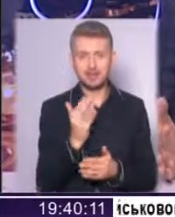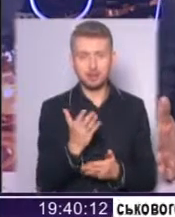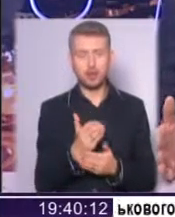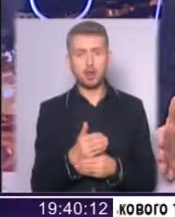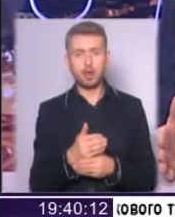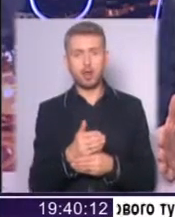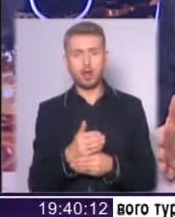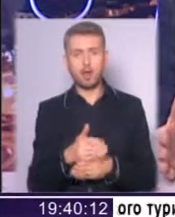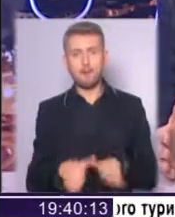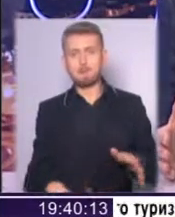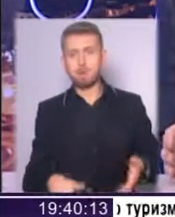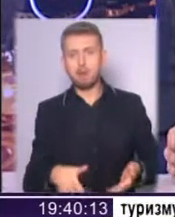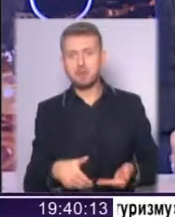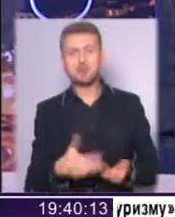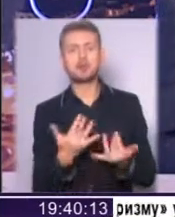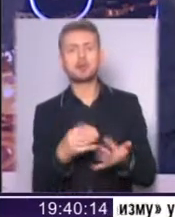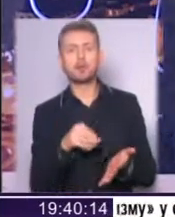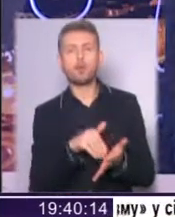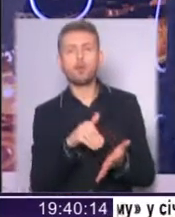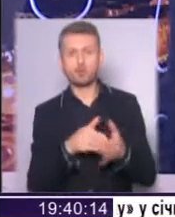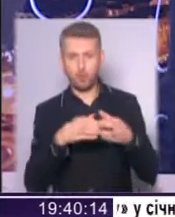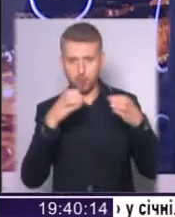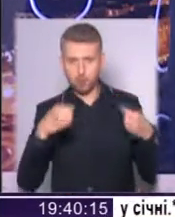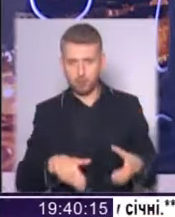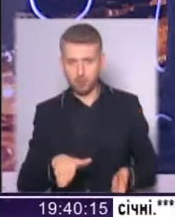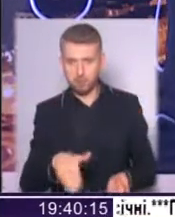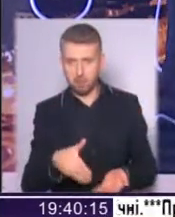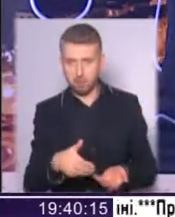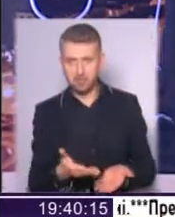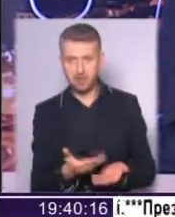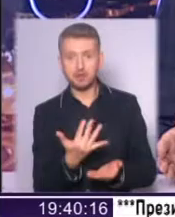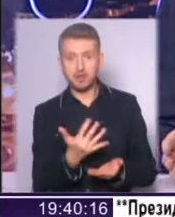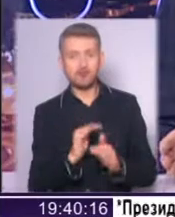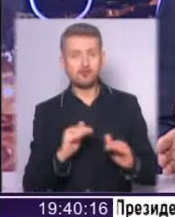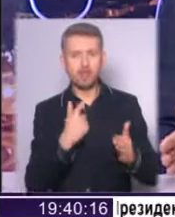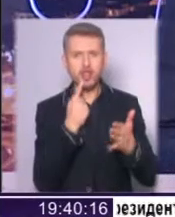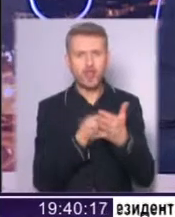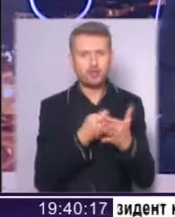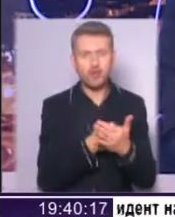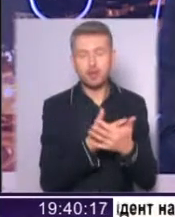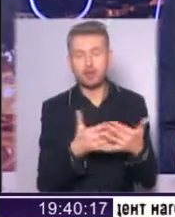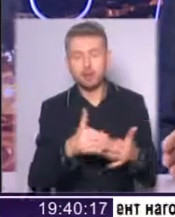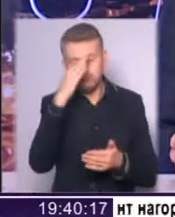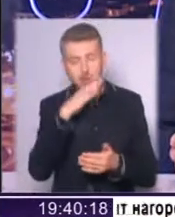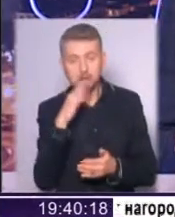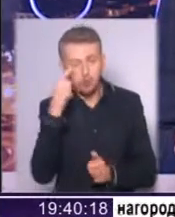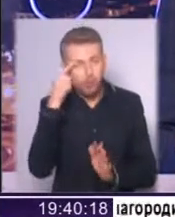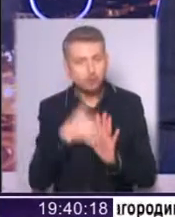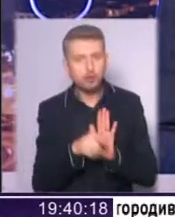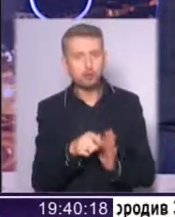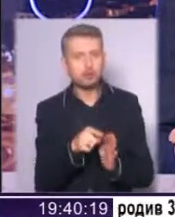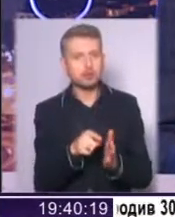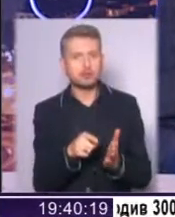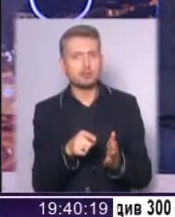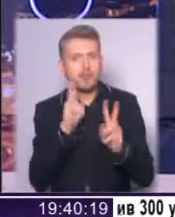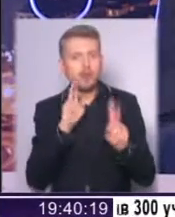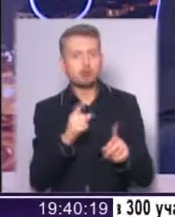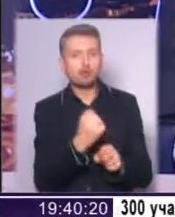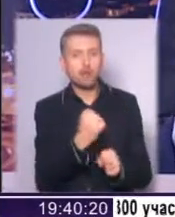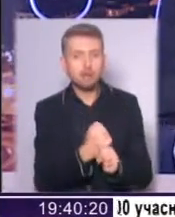бензин у світі, і 5-10 безкоштовна освіта і все інше. Сьогодні ти народжуєш дитину, в тебе позабирали, поврізали виплати